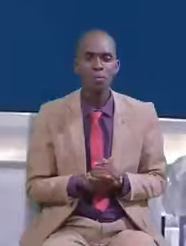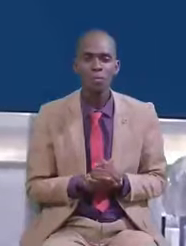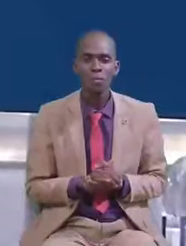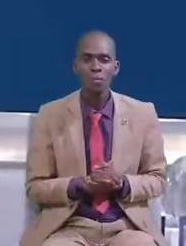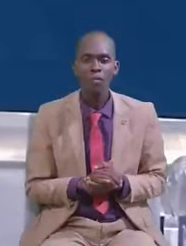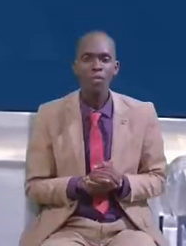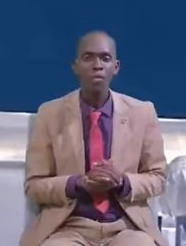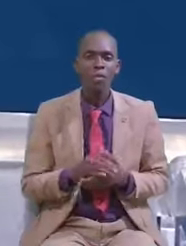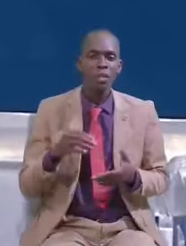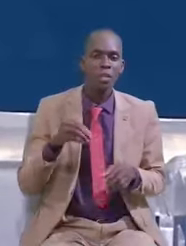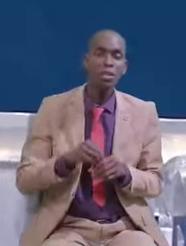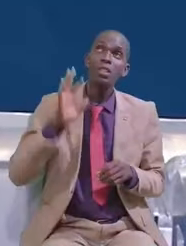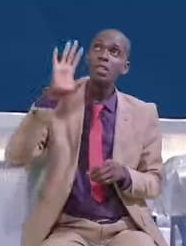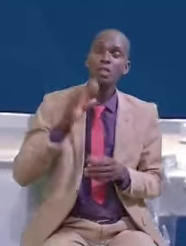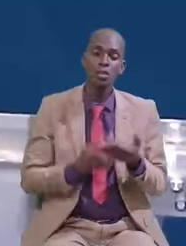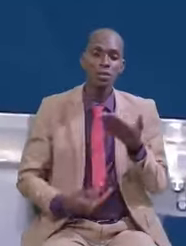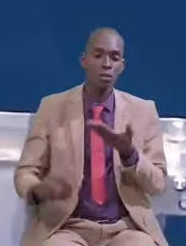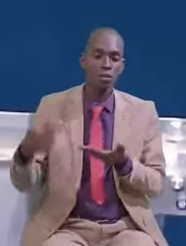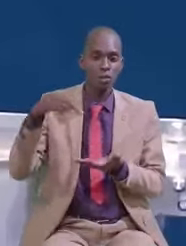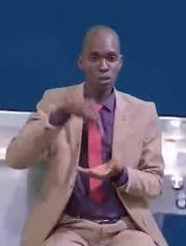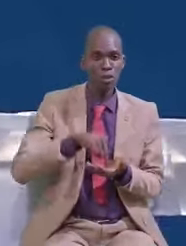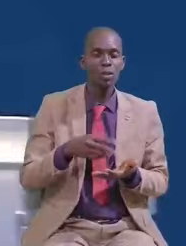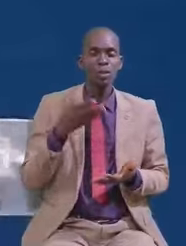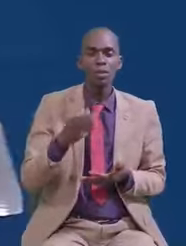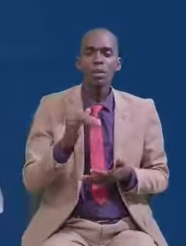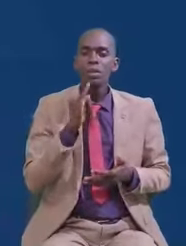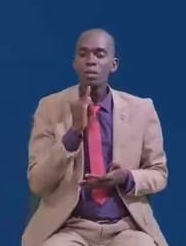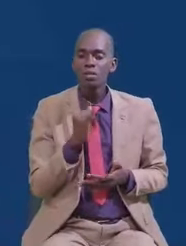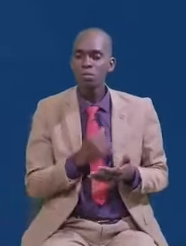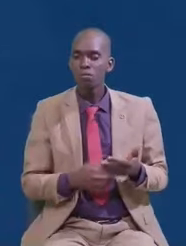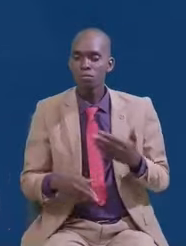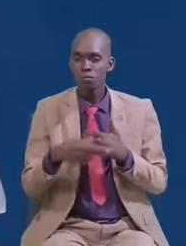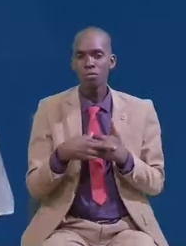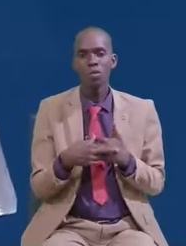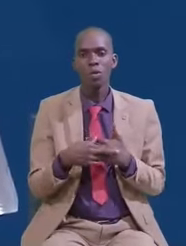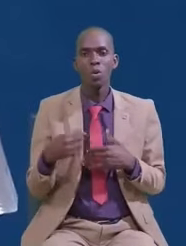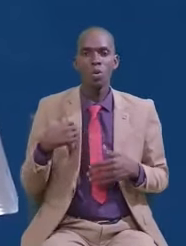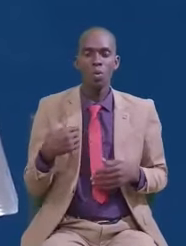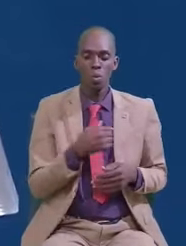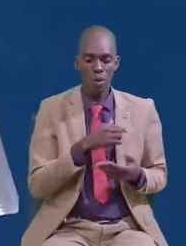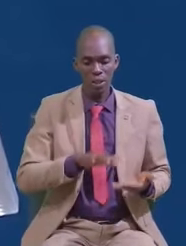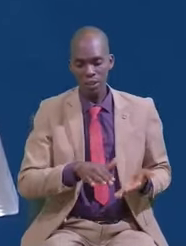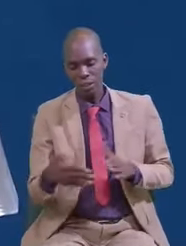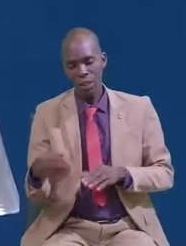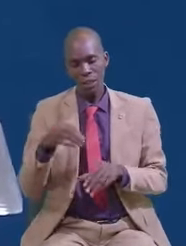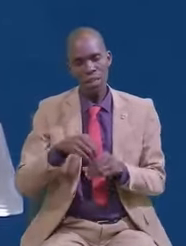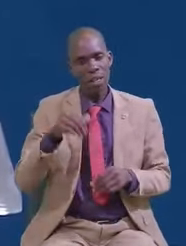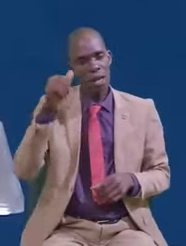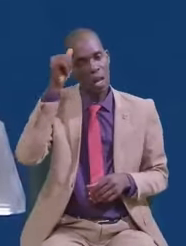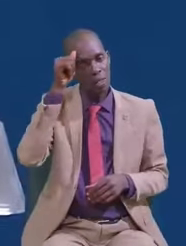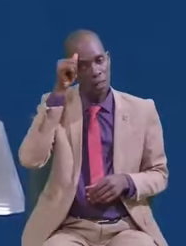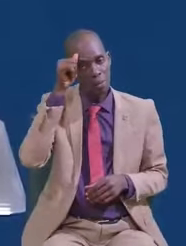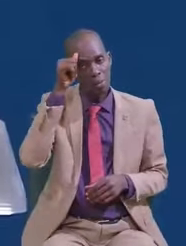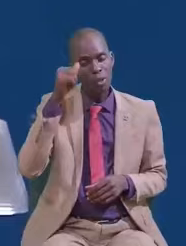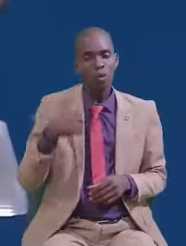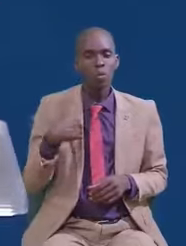Il y a la résurrection dans la rédemption. Nous étions morts en Adam. Nous